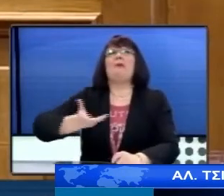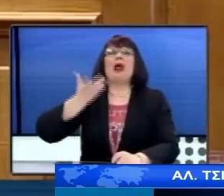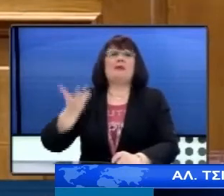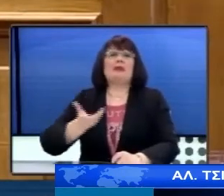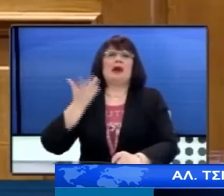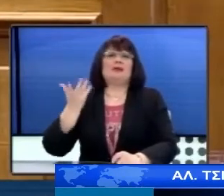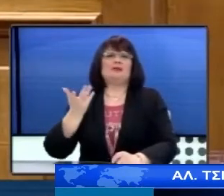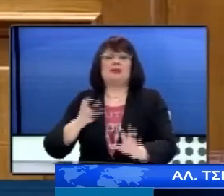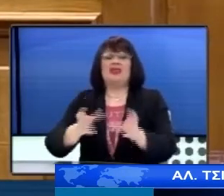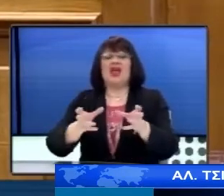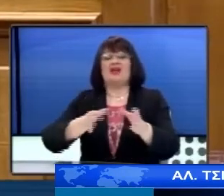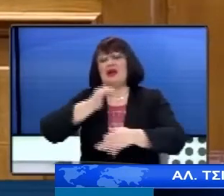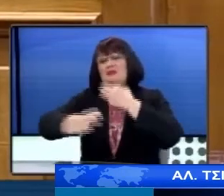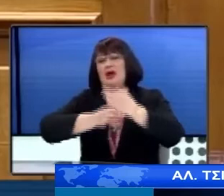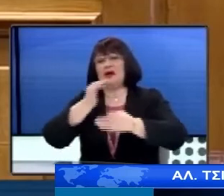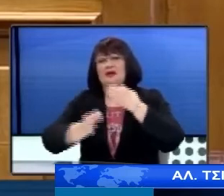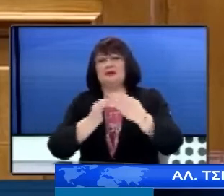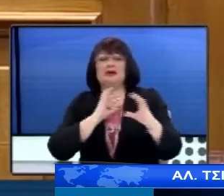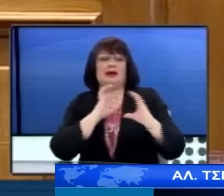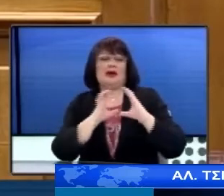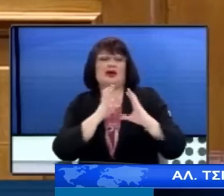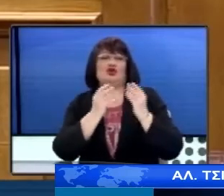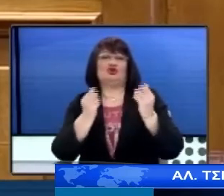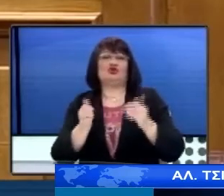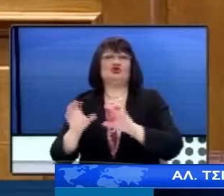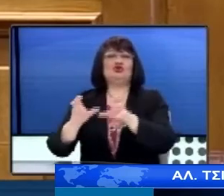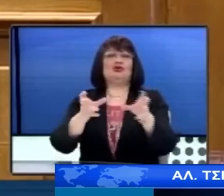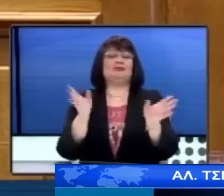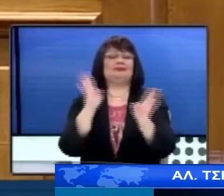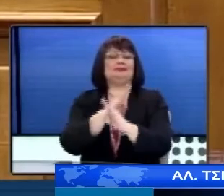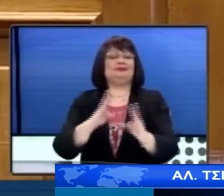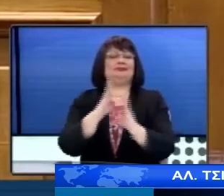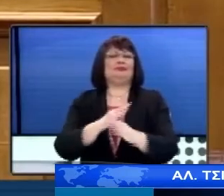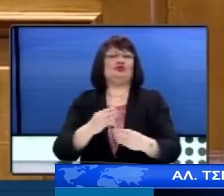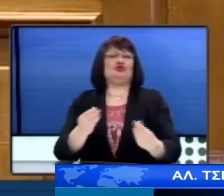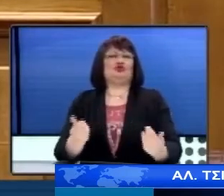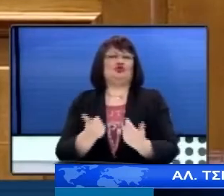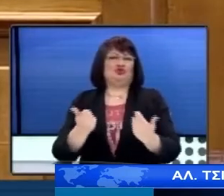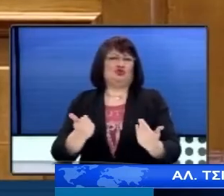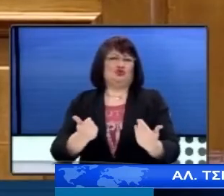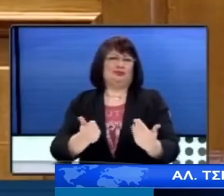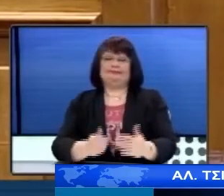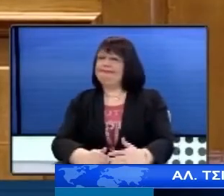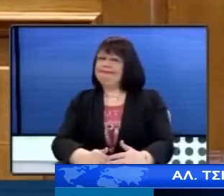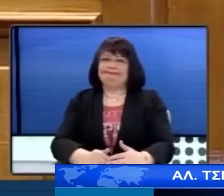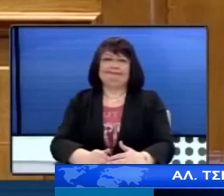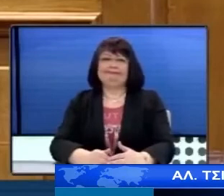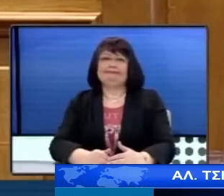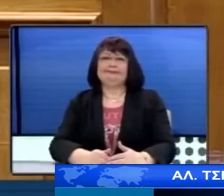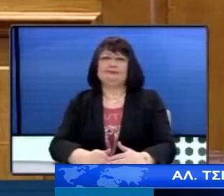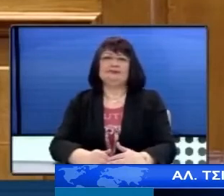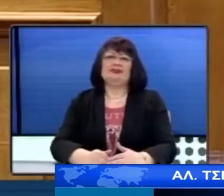με διαγγέλματα, με επικοινωνιακό και τηλεοπτικό καλοπισμό, πόσο δε μάλλον με